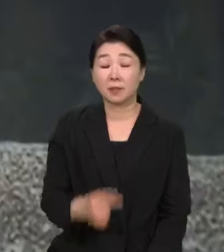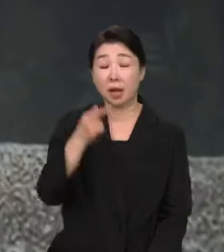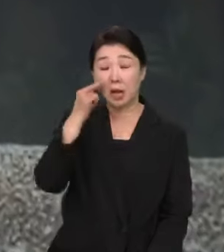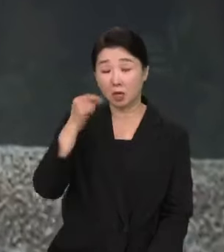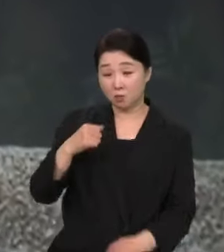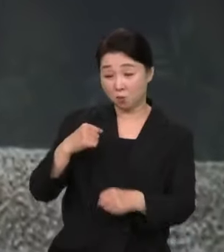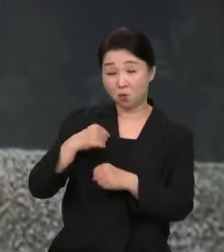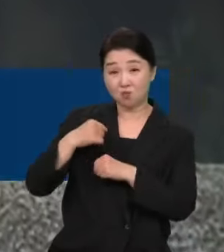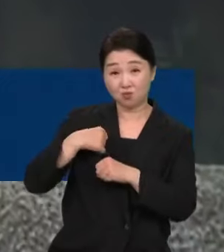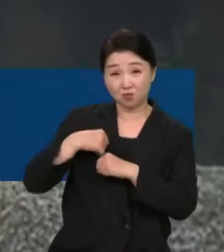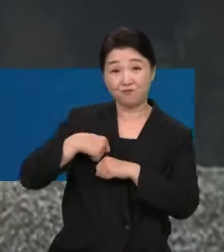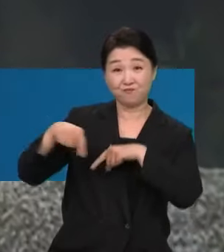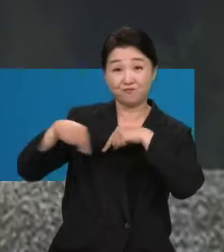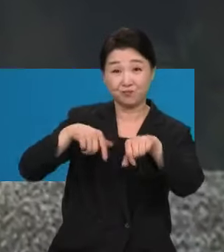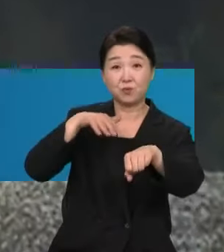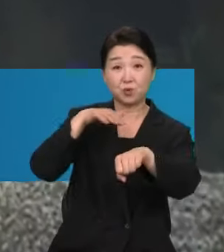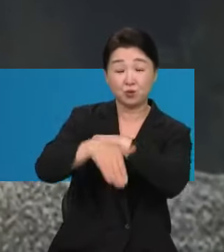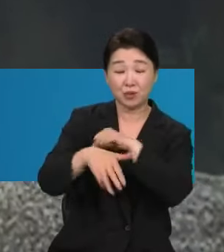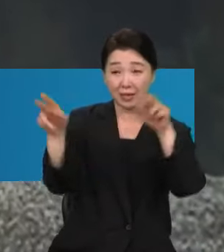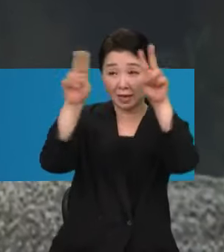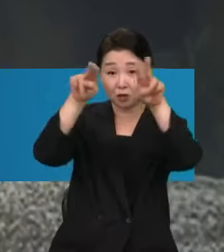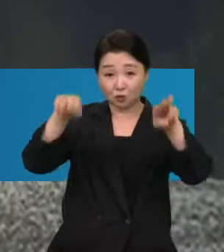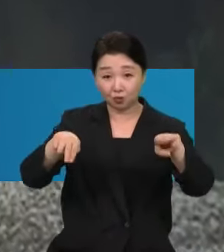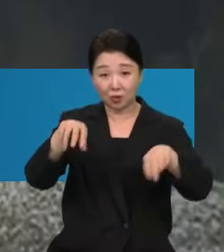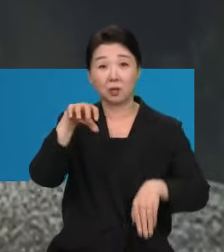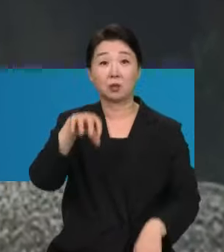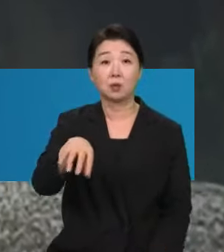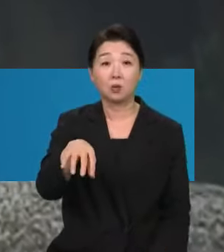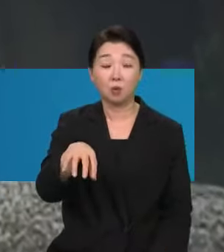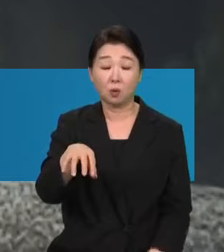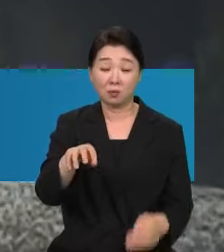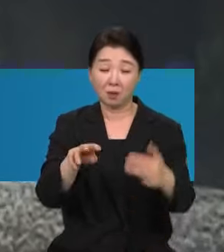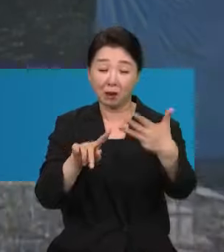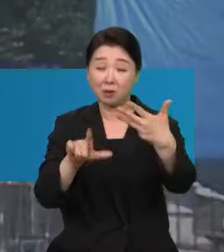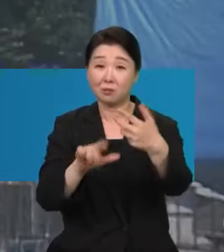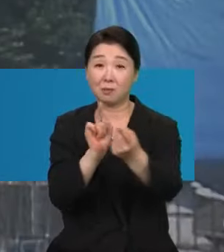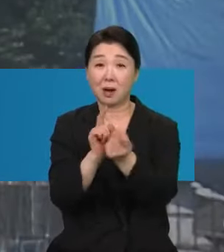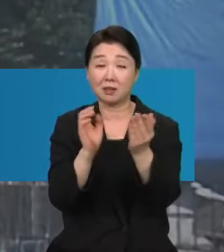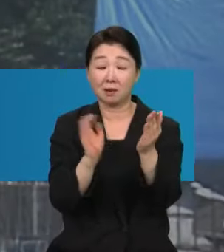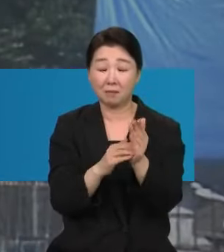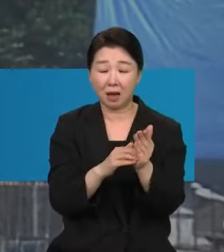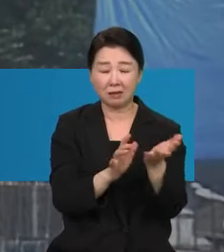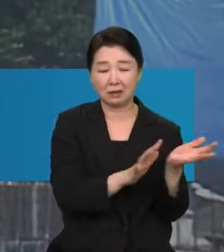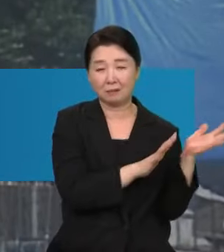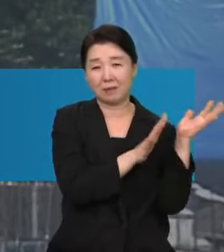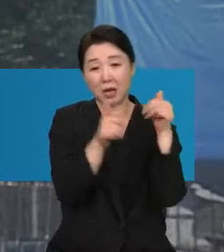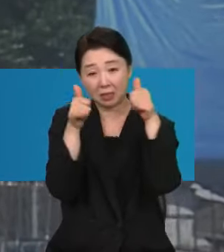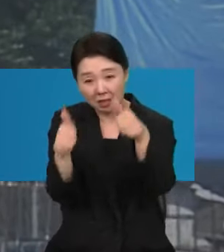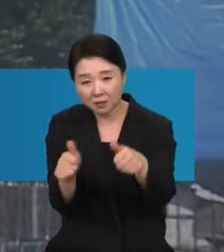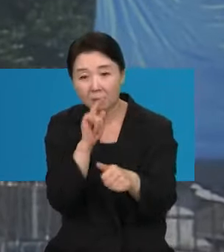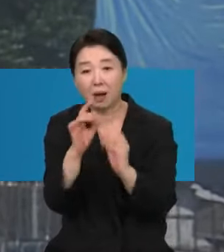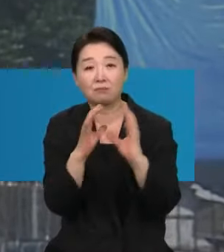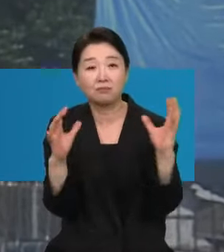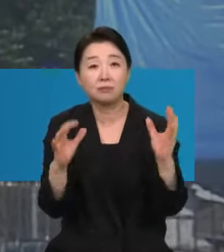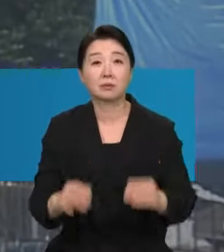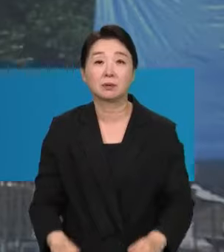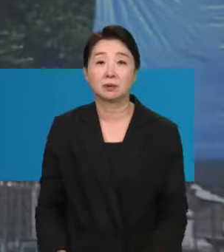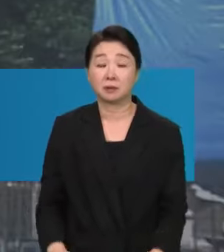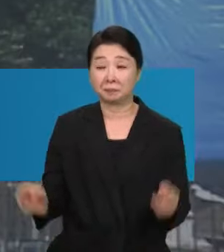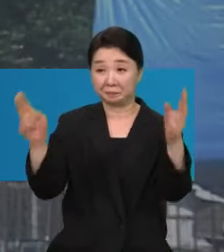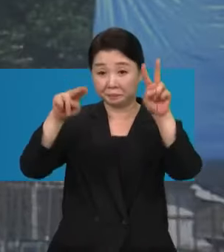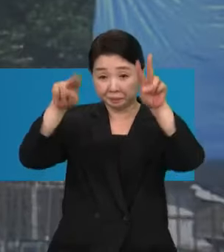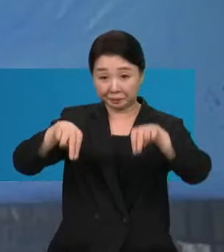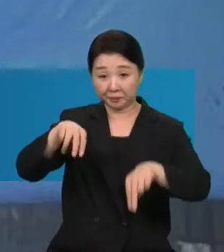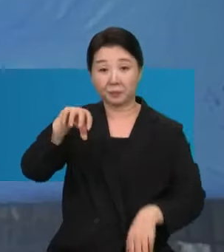일본 군국주의의 상징 야스쿠니 신사. 광복절마다 일본 유력 인사들이 참배를 하면서 논란이 되는 곳이죠. 그런데 야스쿠니